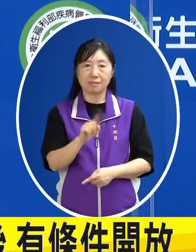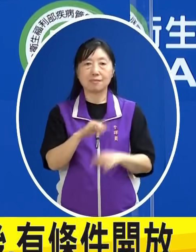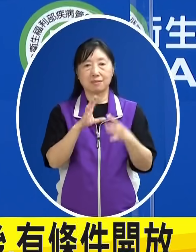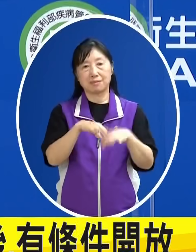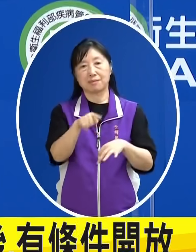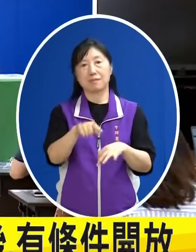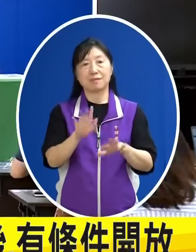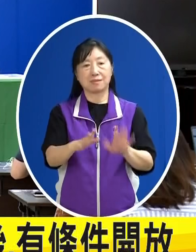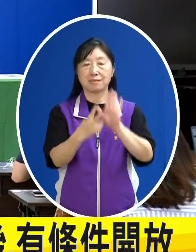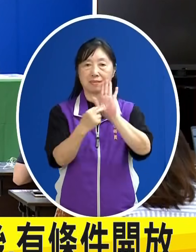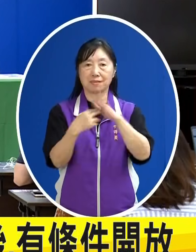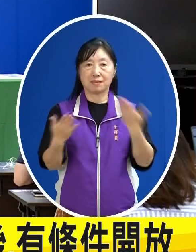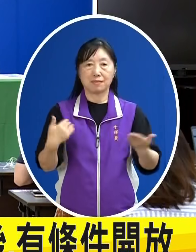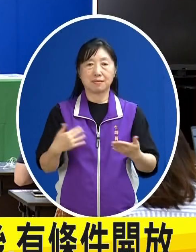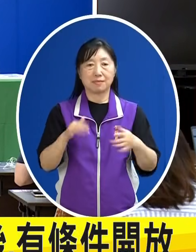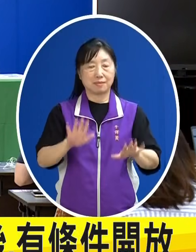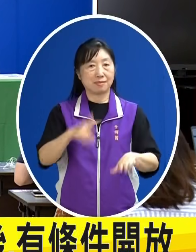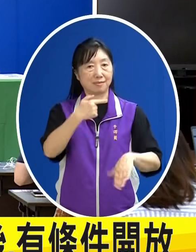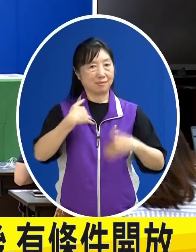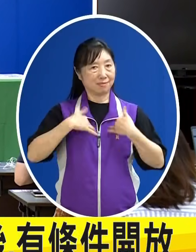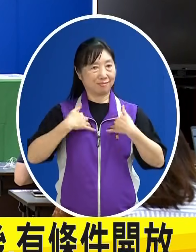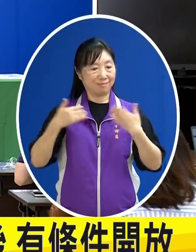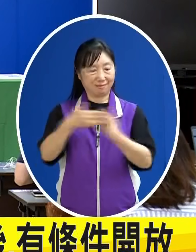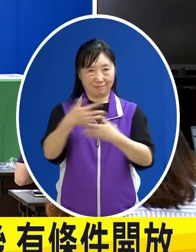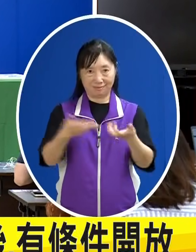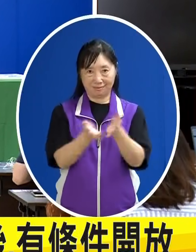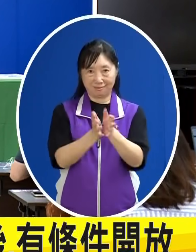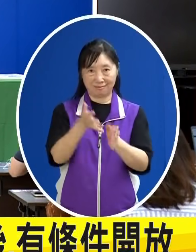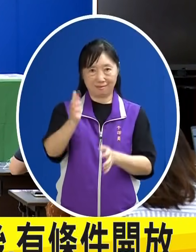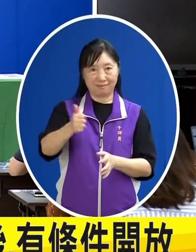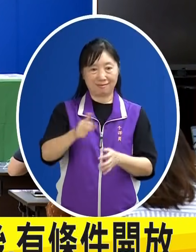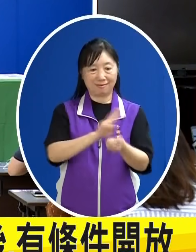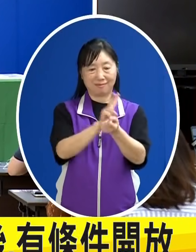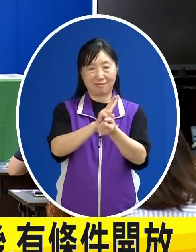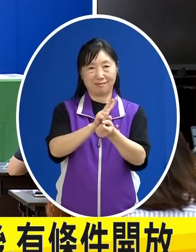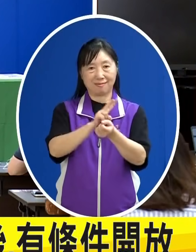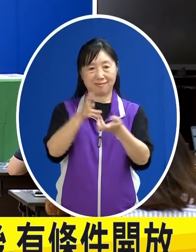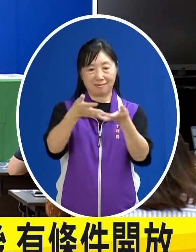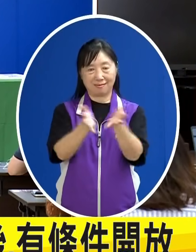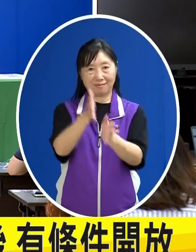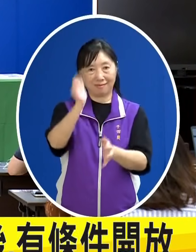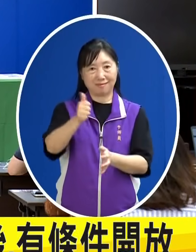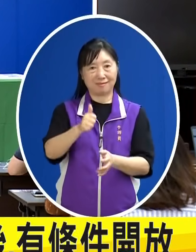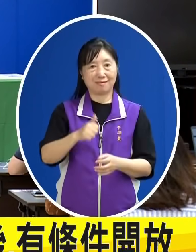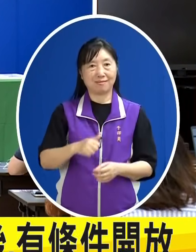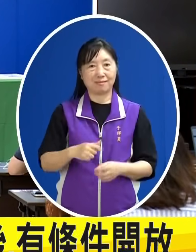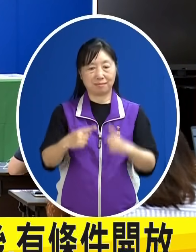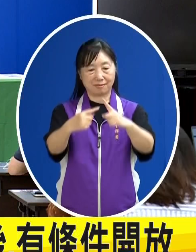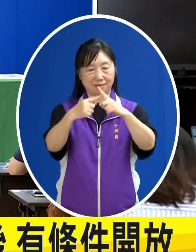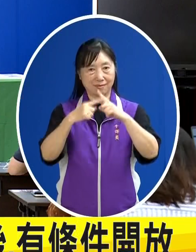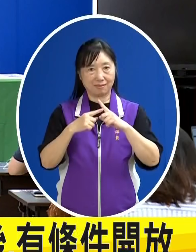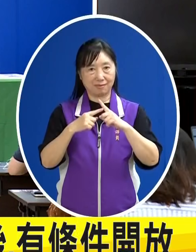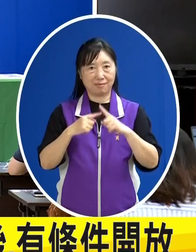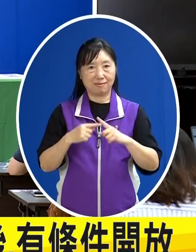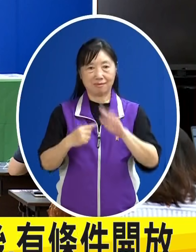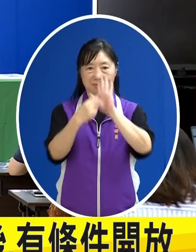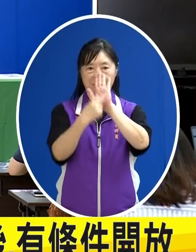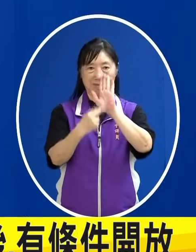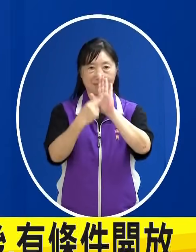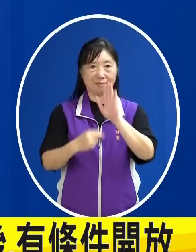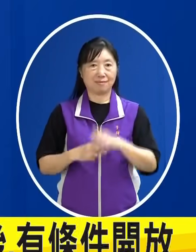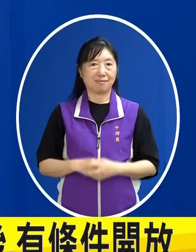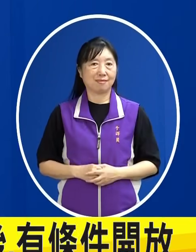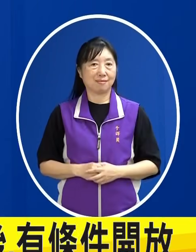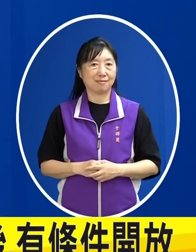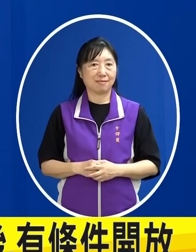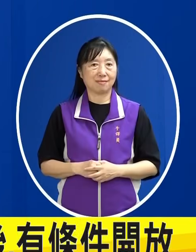天我们非常高兴我们交通部长林佳龙林部长也来这边跟我们大家来说明一下